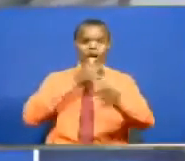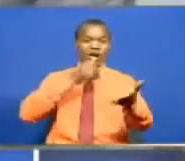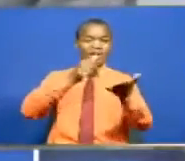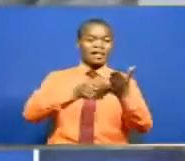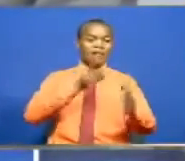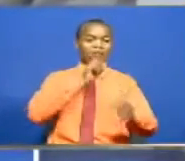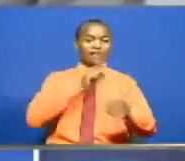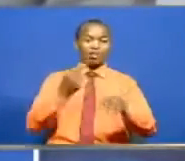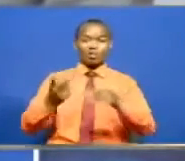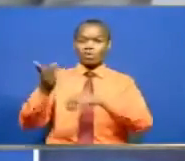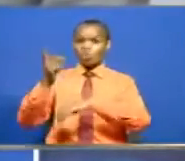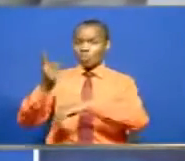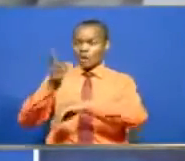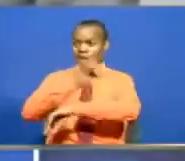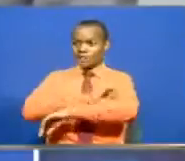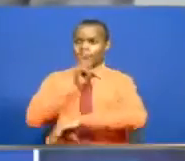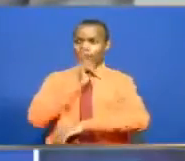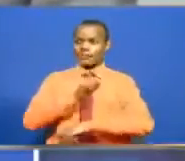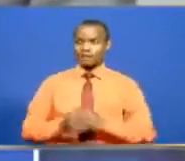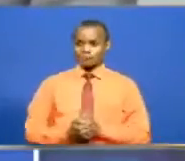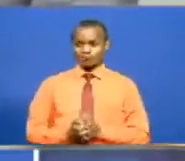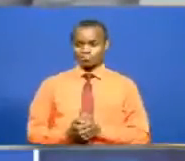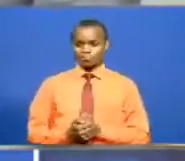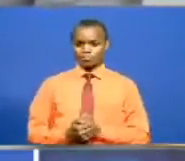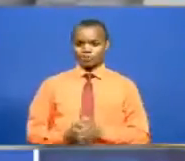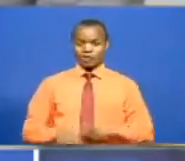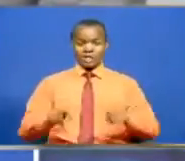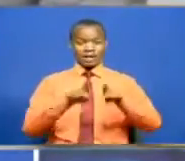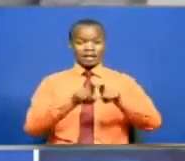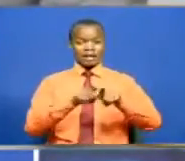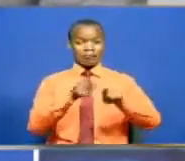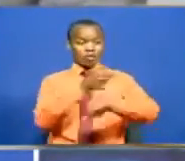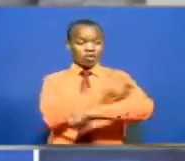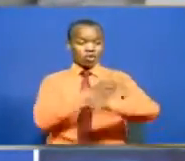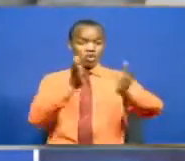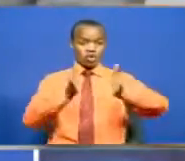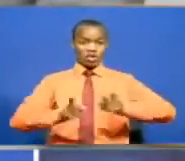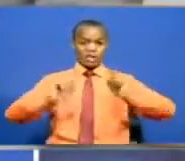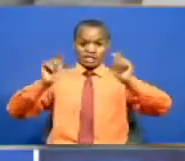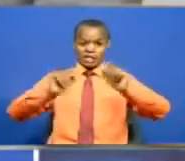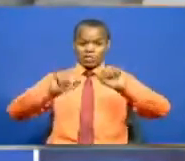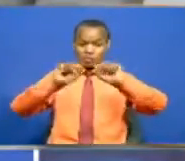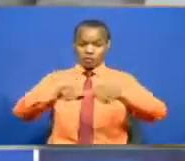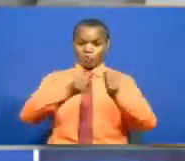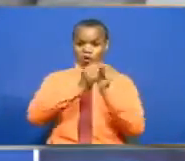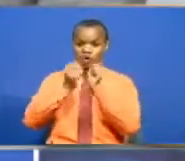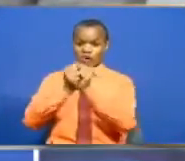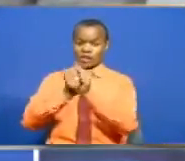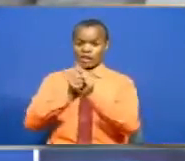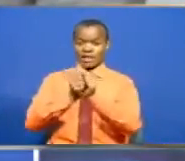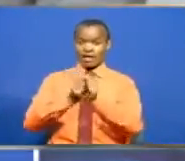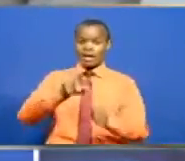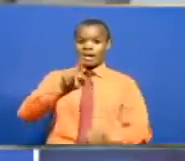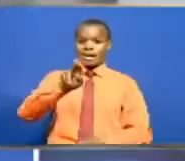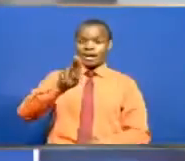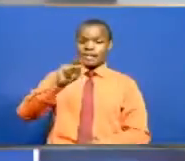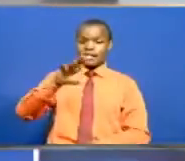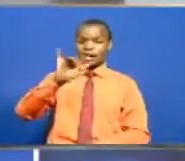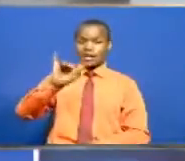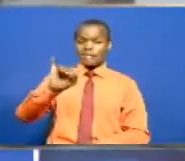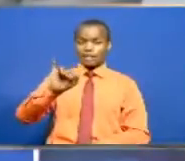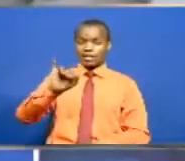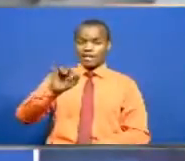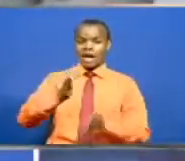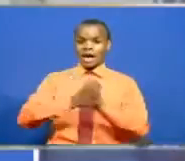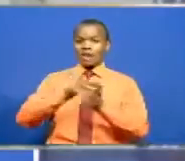21. Mgomo huo madaktari utandaliwa sambamba na ule wa uguzi na matabibu ambao leo uliingia siku ya